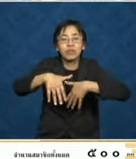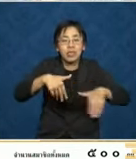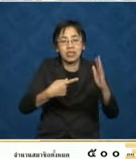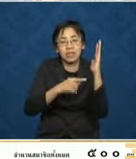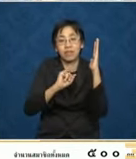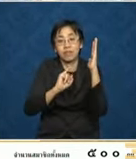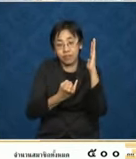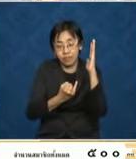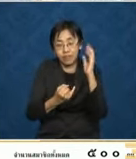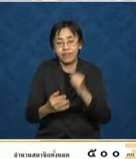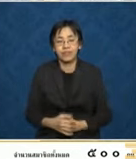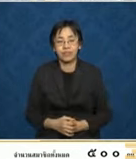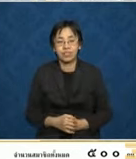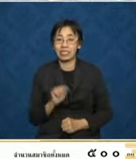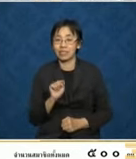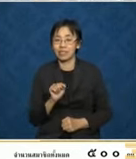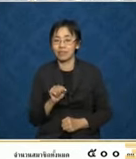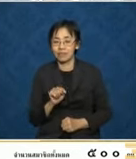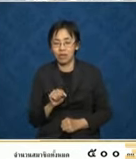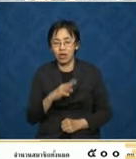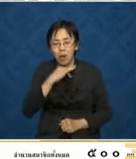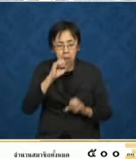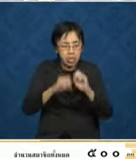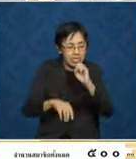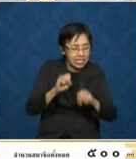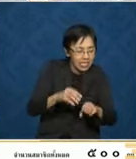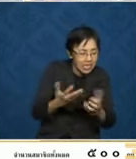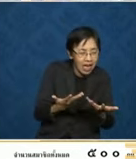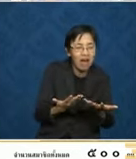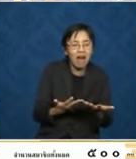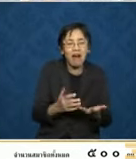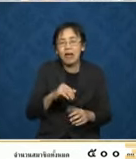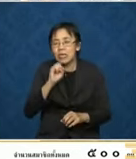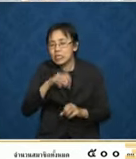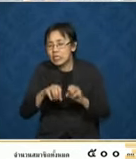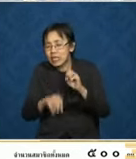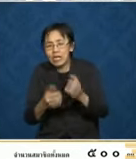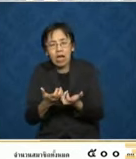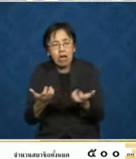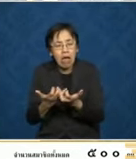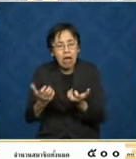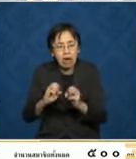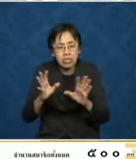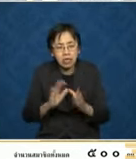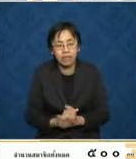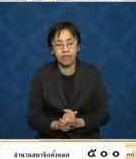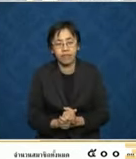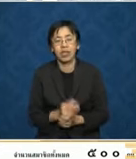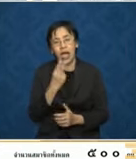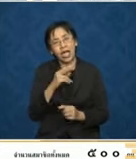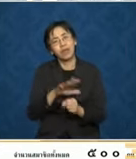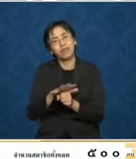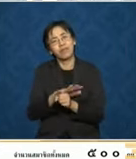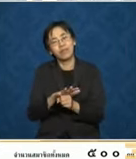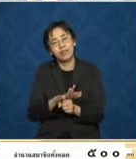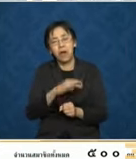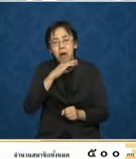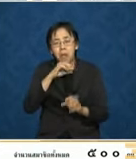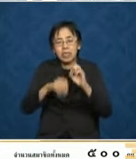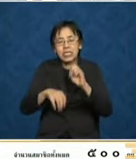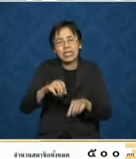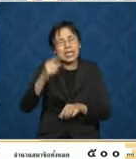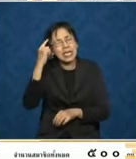คีรีขันธ์ครับที่นี่ครับมีจุดทิ้งขยะและจุดแยกขยะที่เห็นได้ชัดเจนจำนวนเพียงพอและมีถังขยะมากกว่